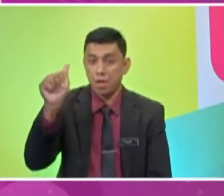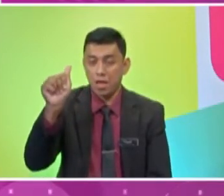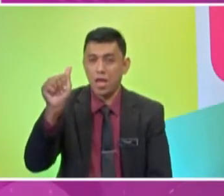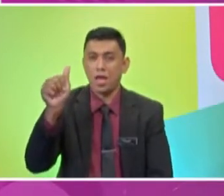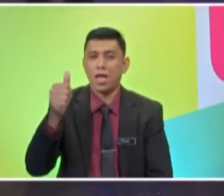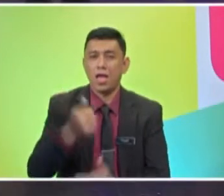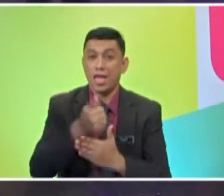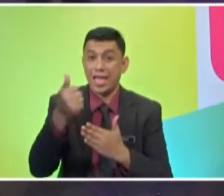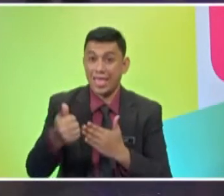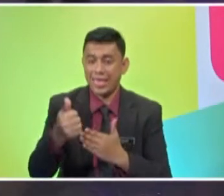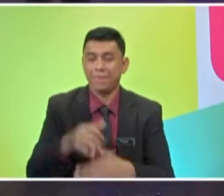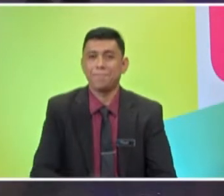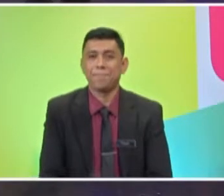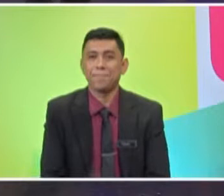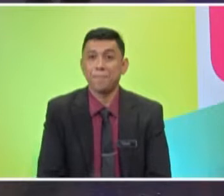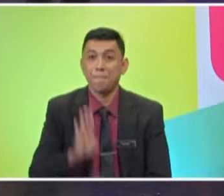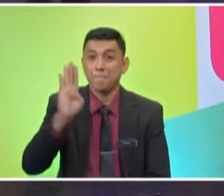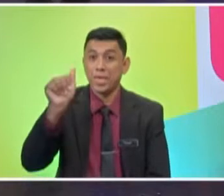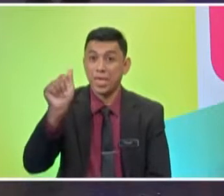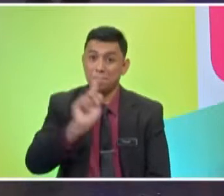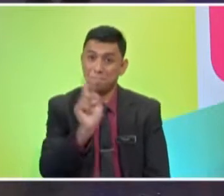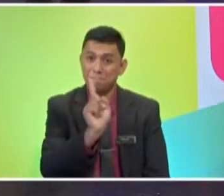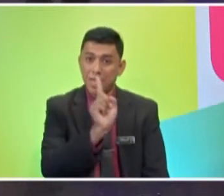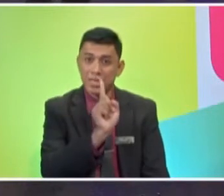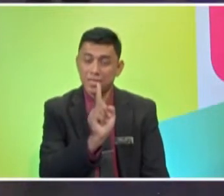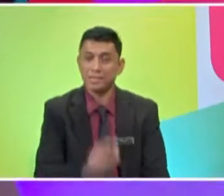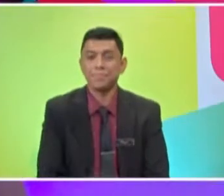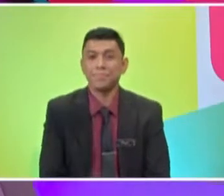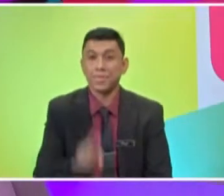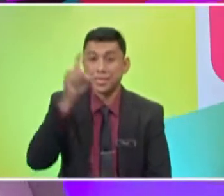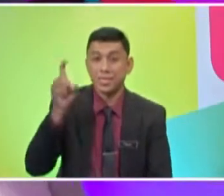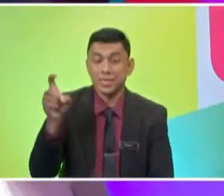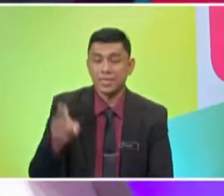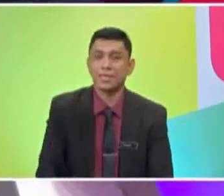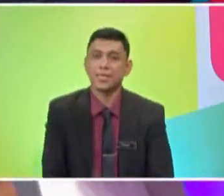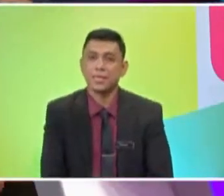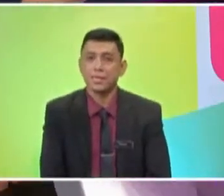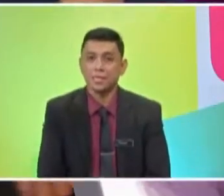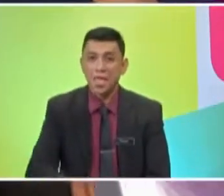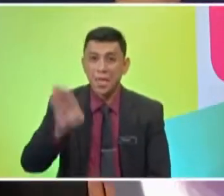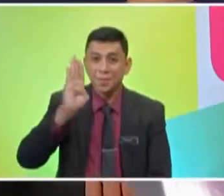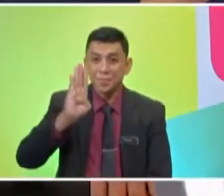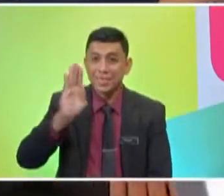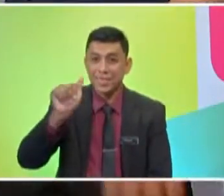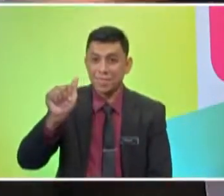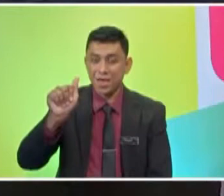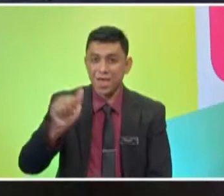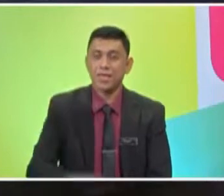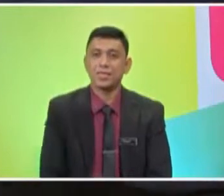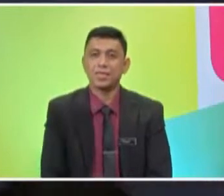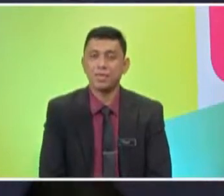cari B-A-B-A. Ada tak? Mana B-A-B-A ya? Ni ke B-A-B-A? Bukan kan? B-A-B-A. Ada cikgu. Ni